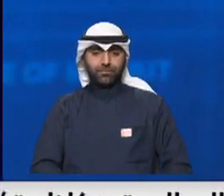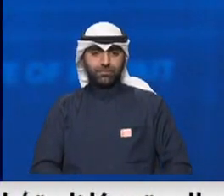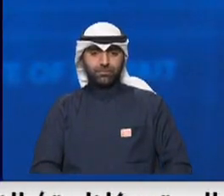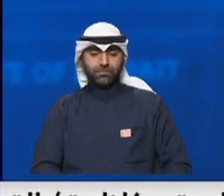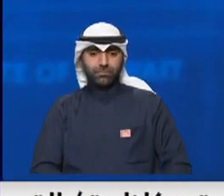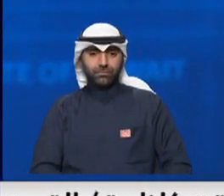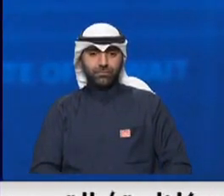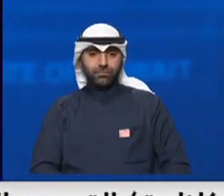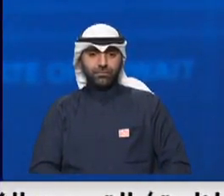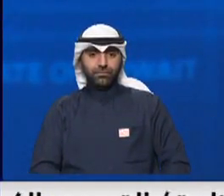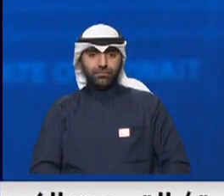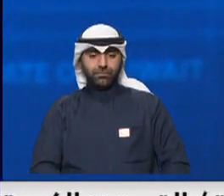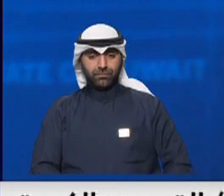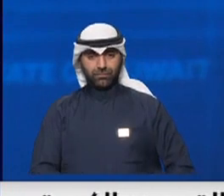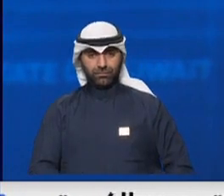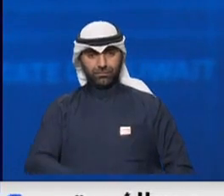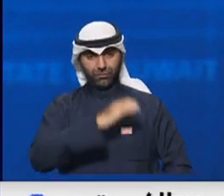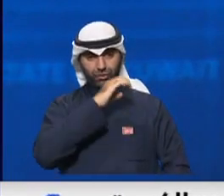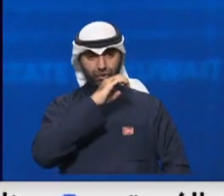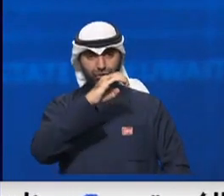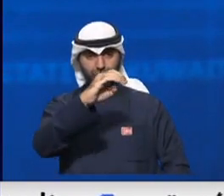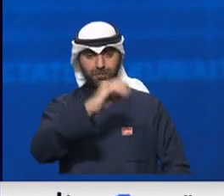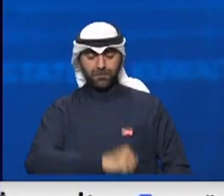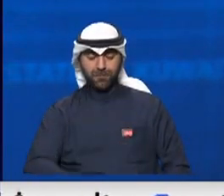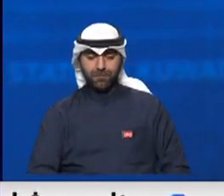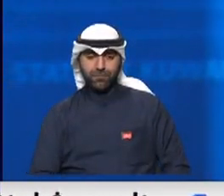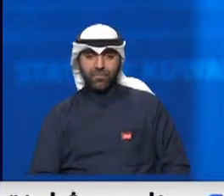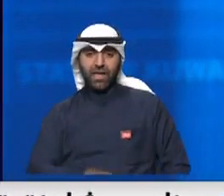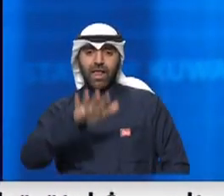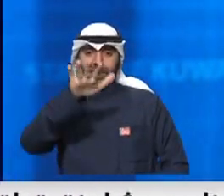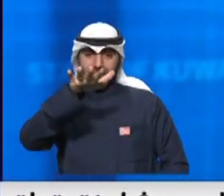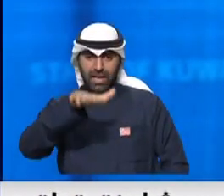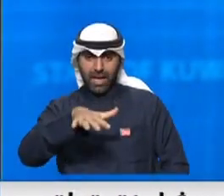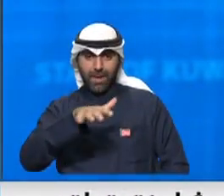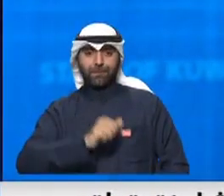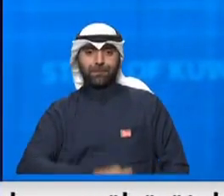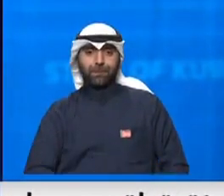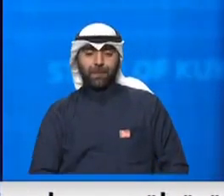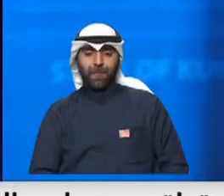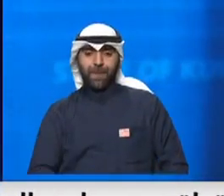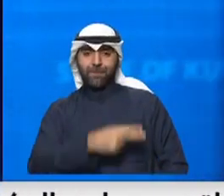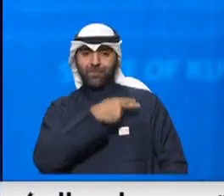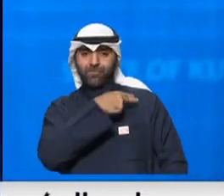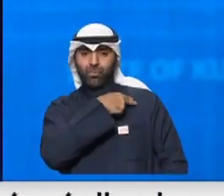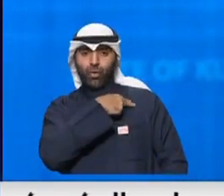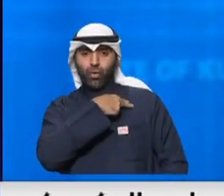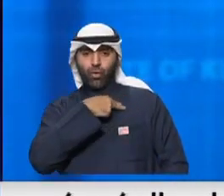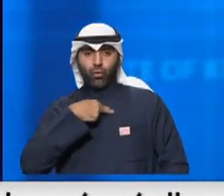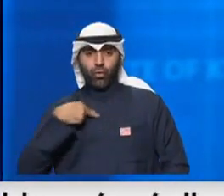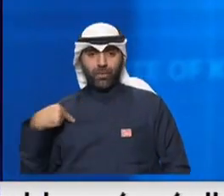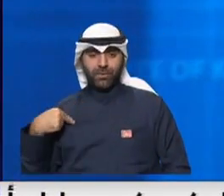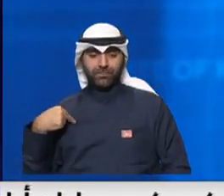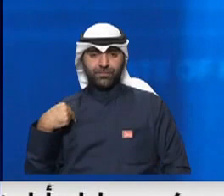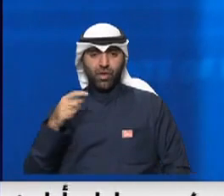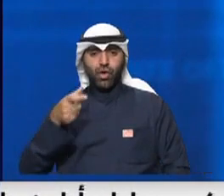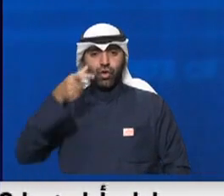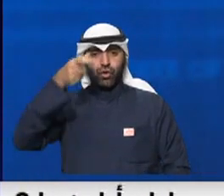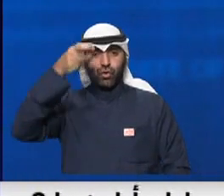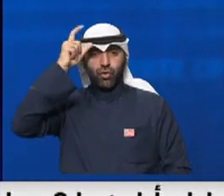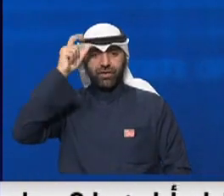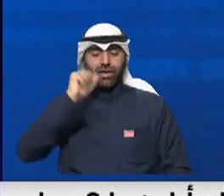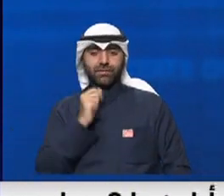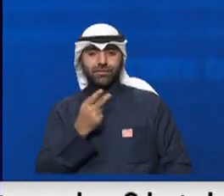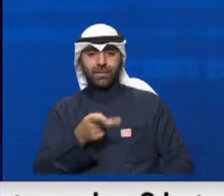طبعا يعني عمليات الإنقاذ ما زالت مستمرة في مواقع، ومواقع أخرى تم الانتهاء منها. بالأمس تم